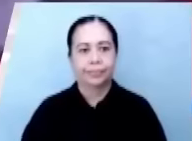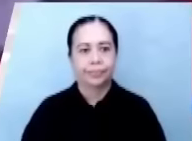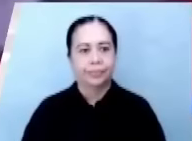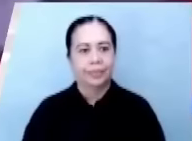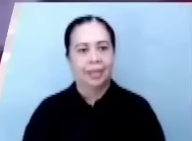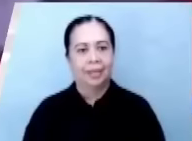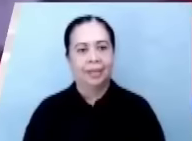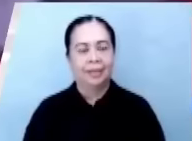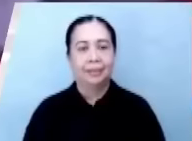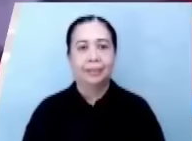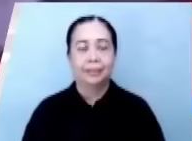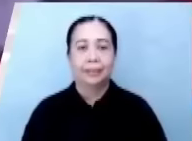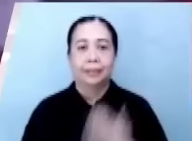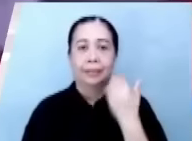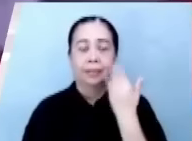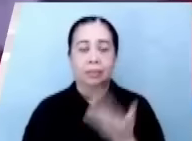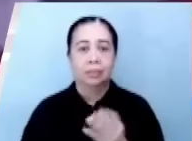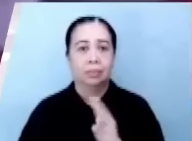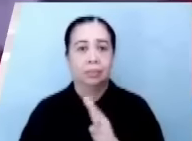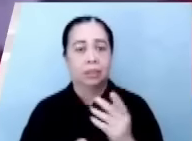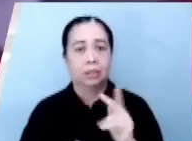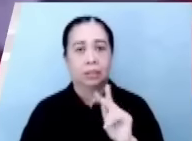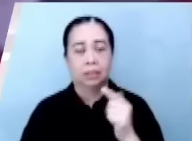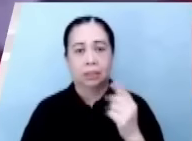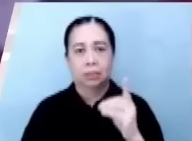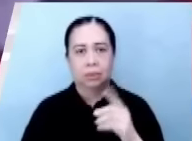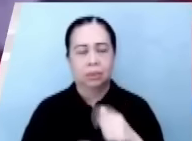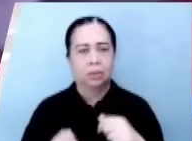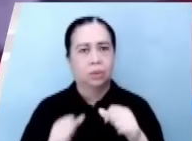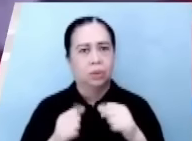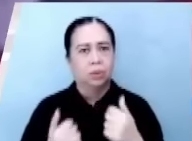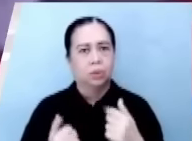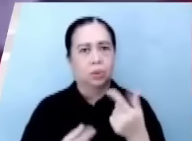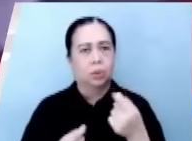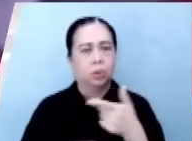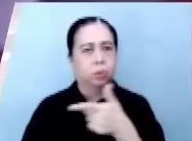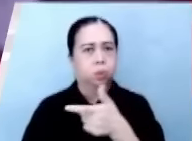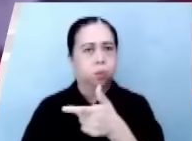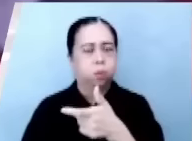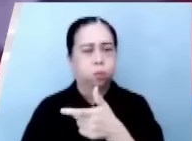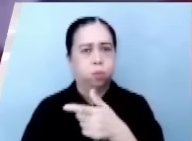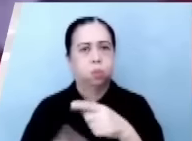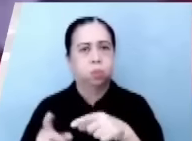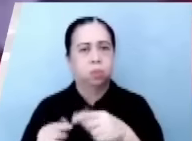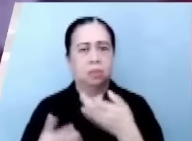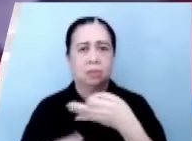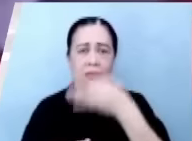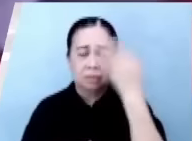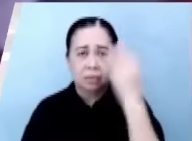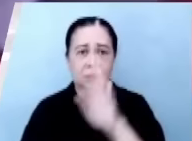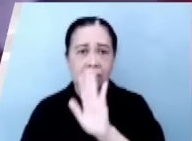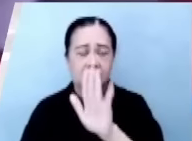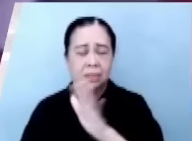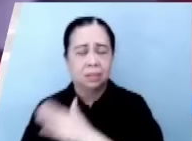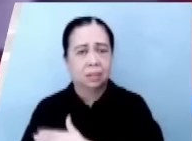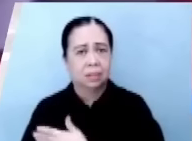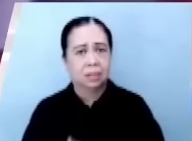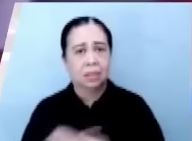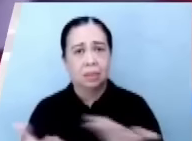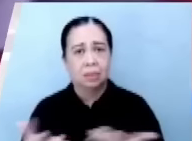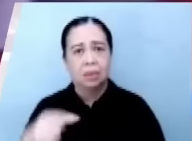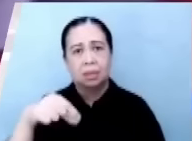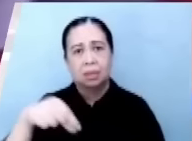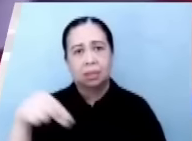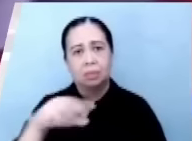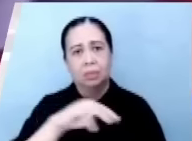Patay ang isang barangay kagawad matapos walang habas na pagbabarilin sa harap ng kanyang anak sa Quiapo, Maynila.